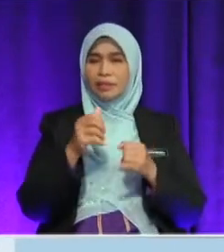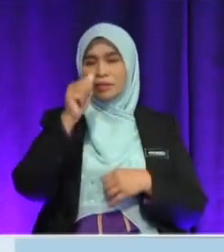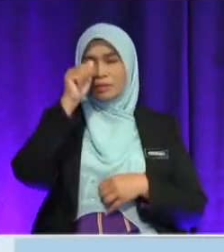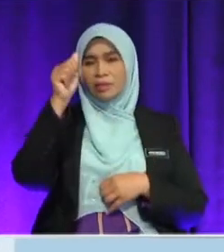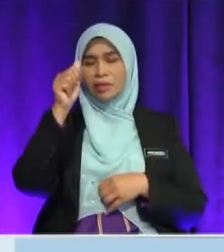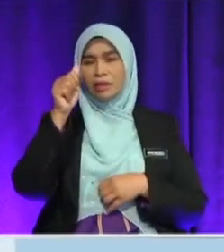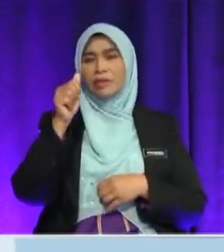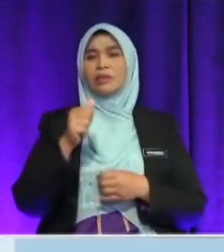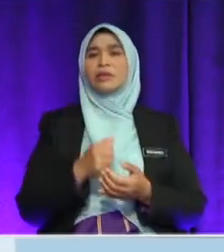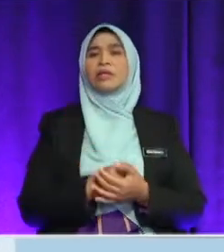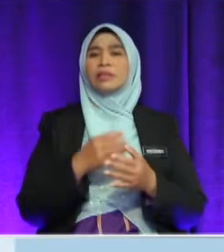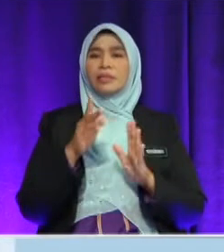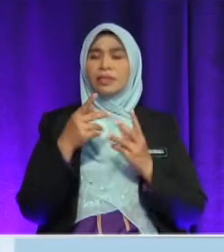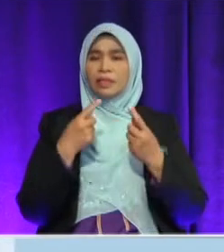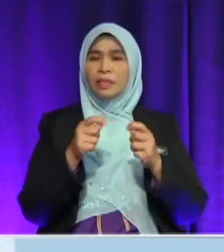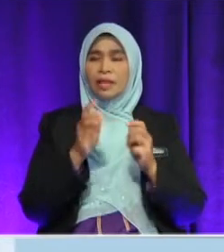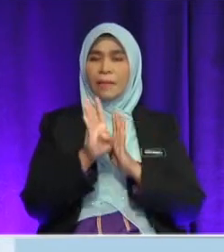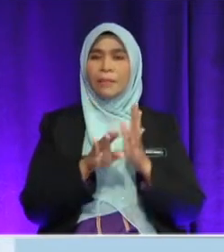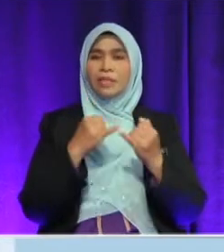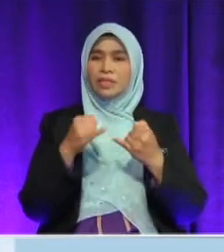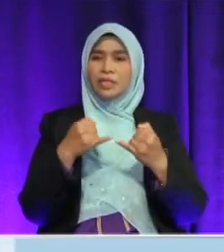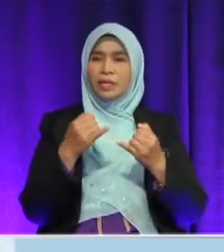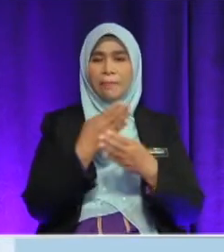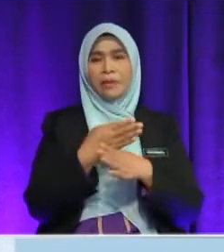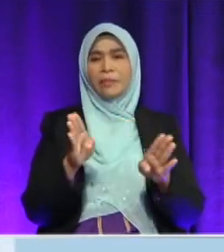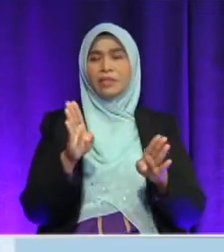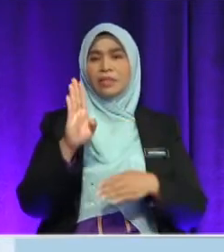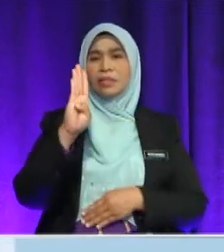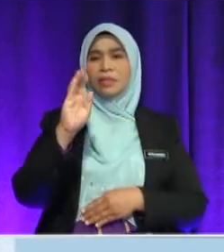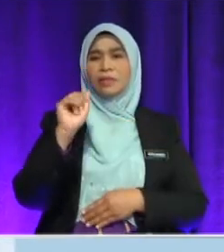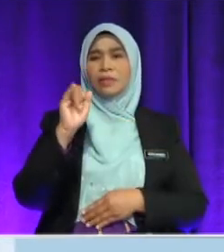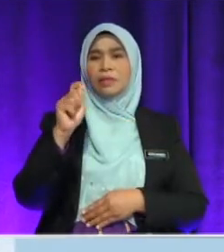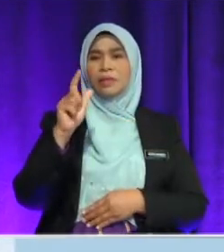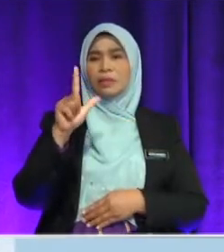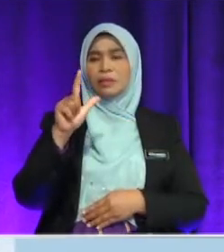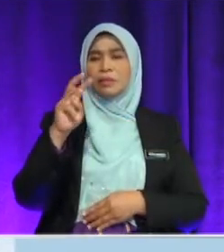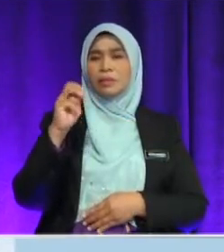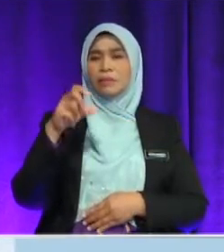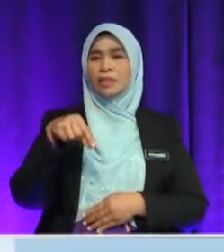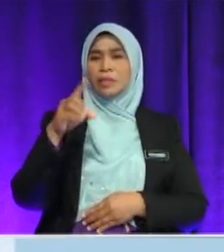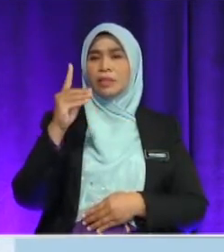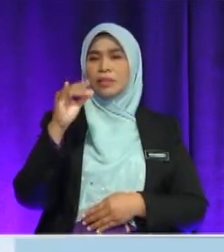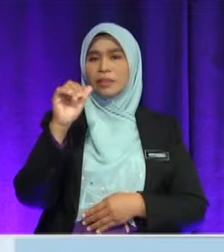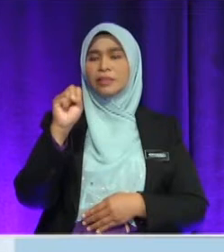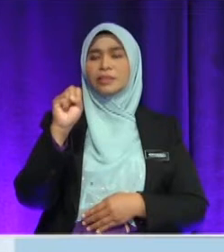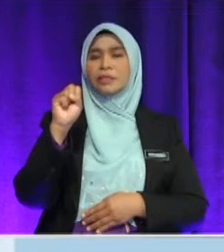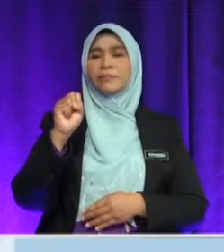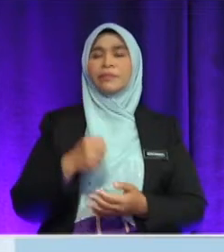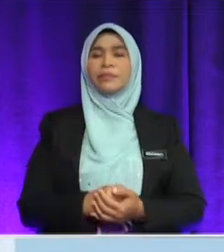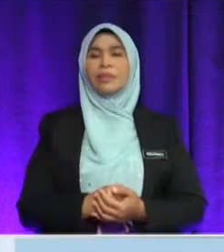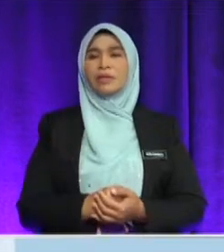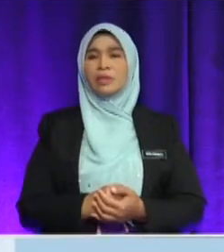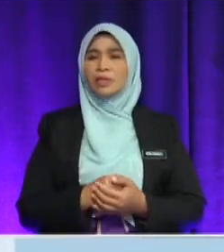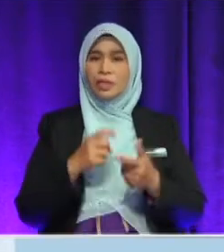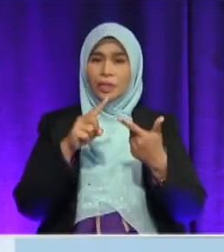al-ayyubi telah wajhiya membebaskan Baitul muqaddis seterusnya sumbangan yang kedua adalah dalam bidang keilmuan